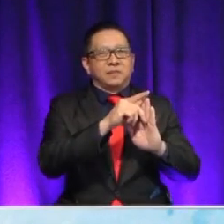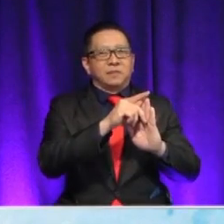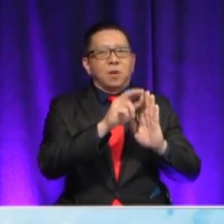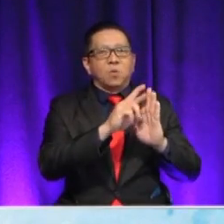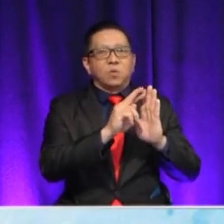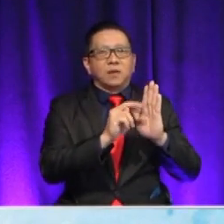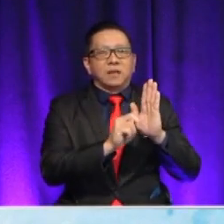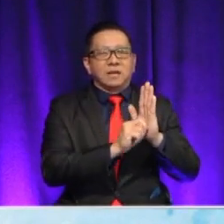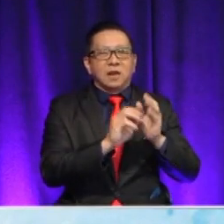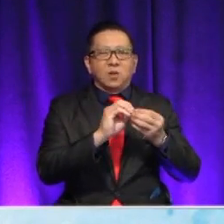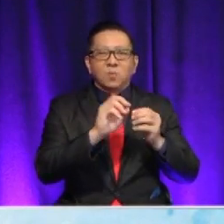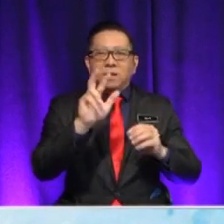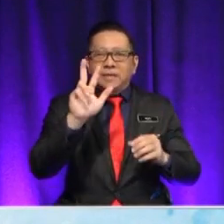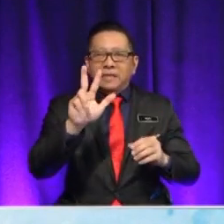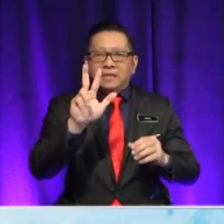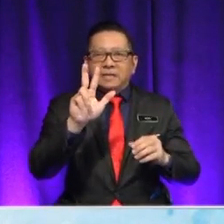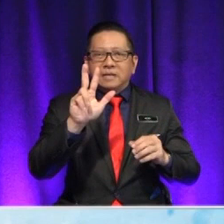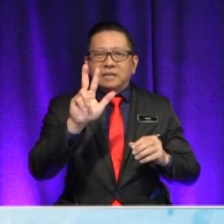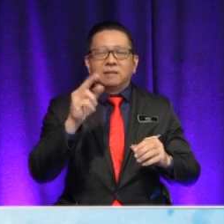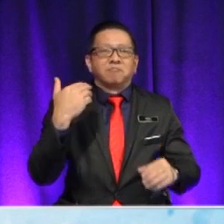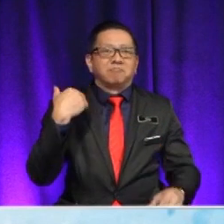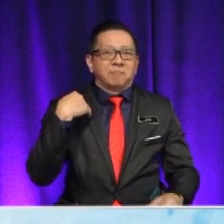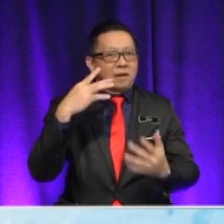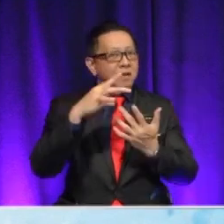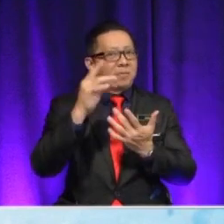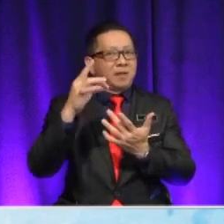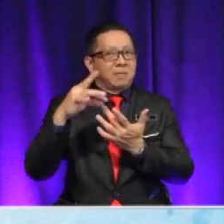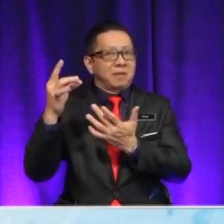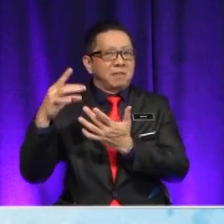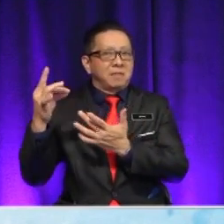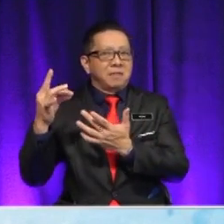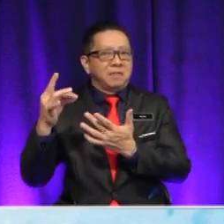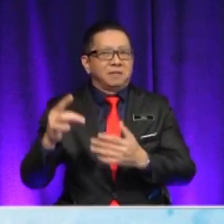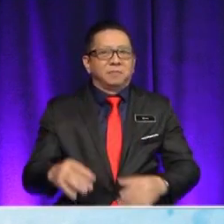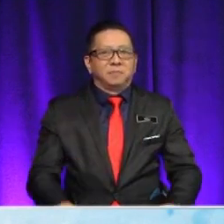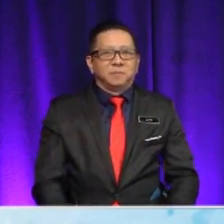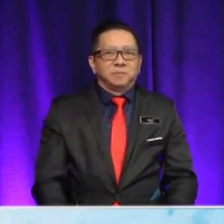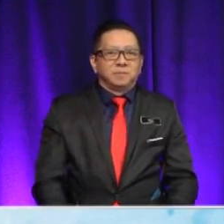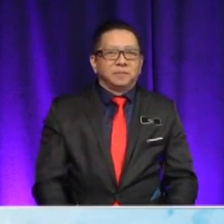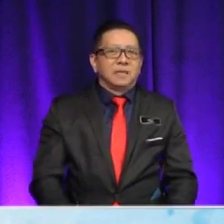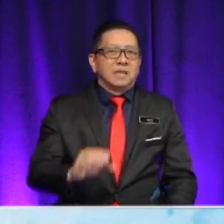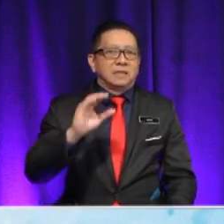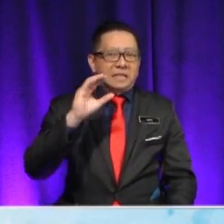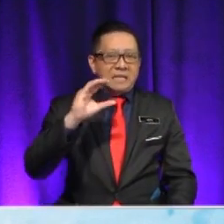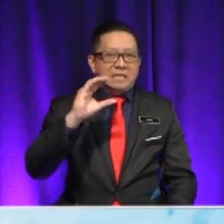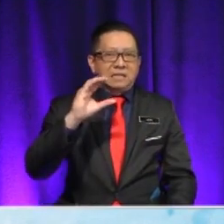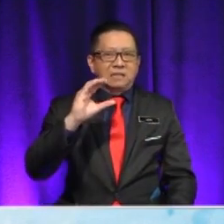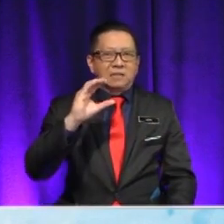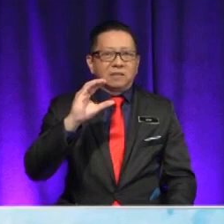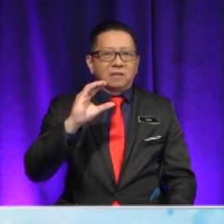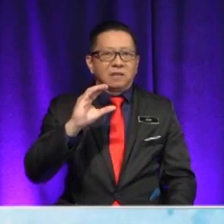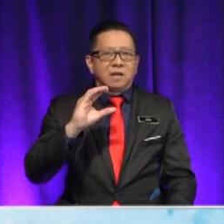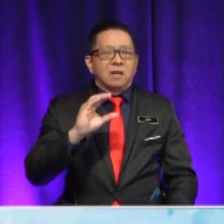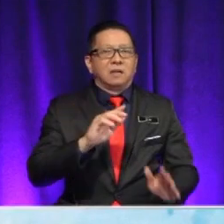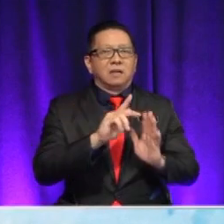A, kepercayaan kepada Tuhan. B, kesopanan dan kesusilaan. C,